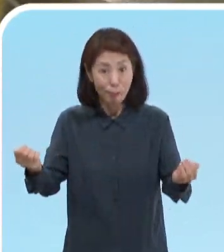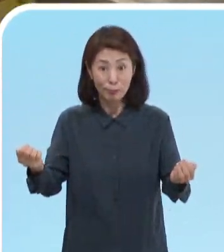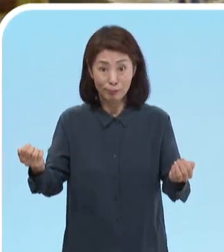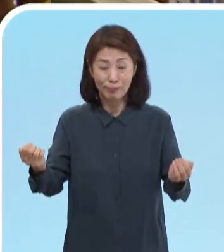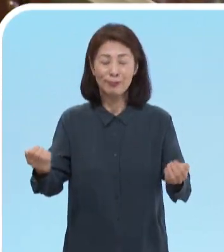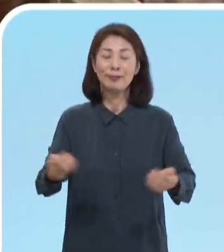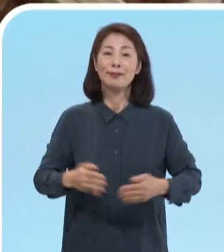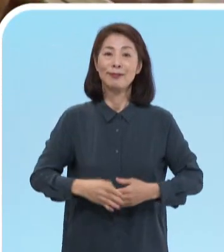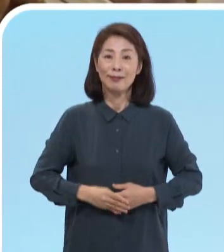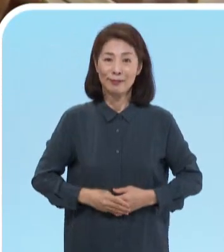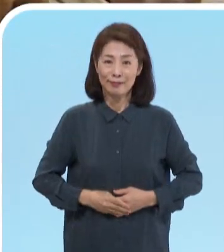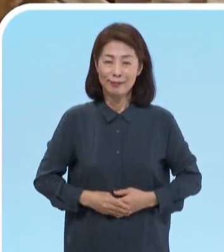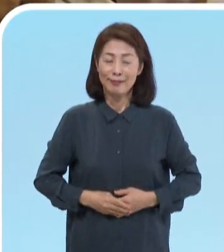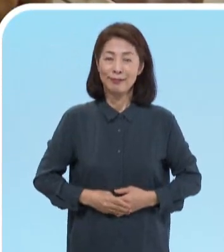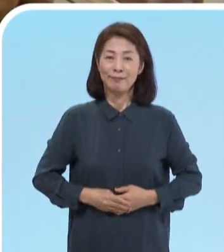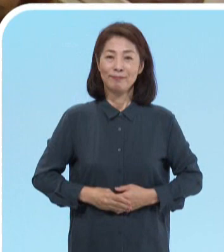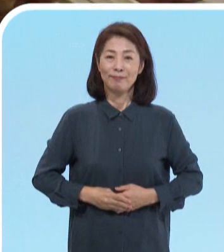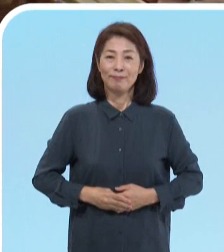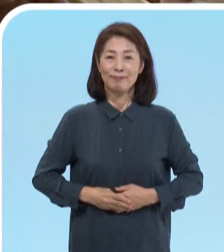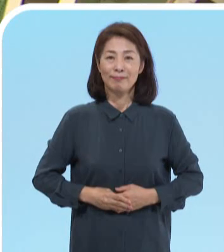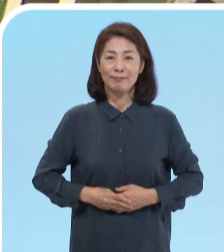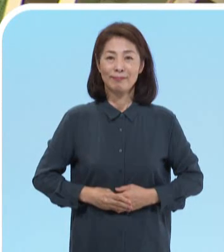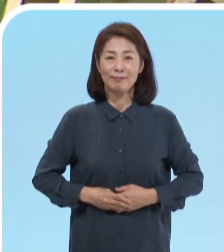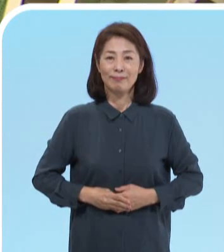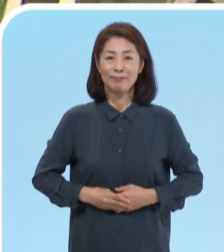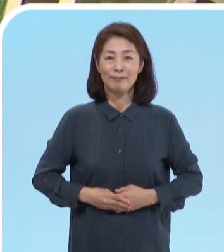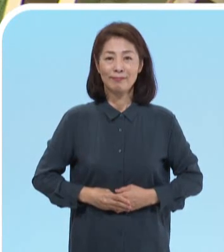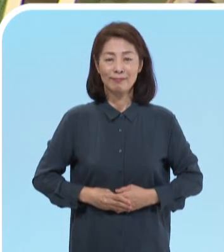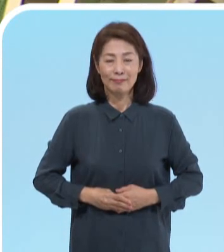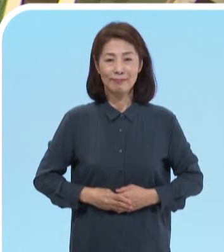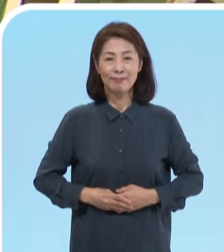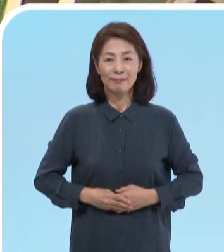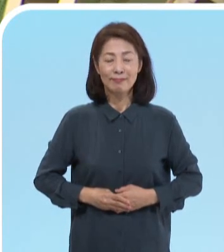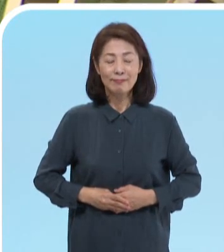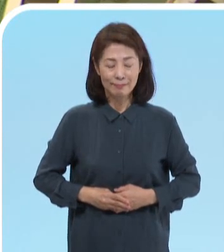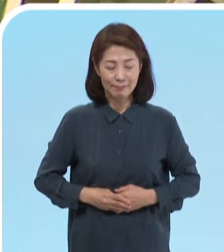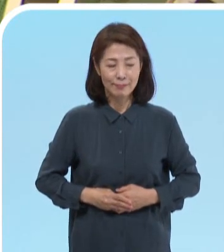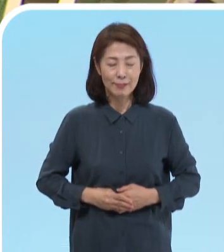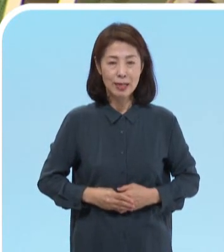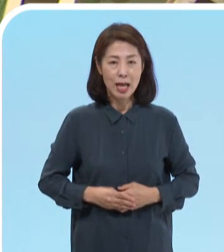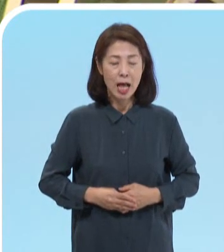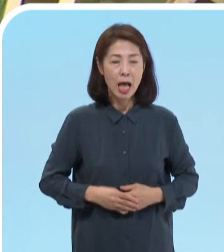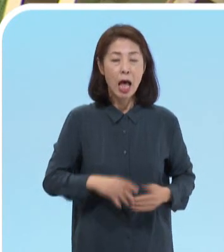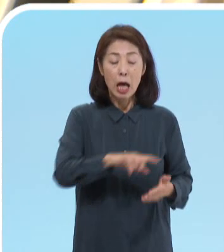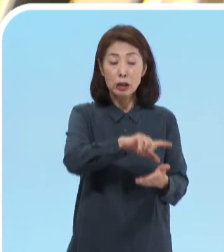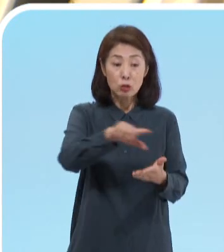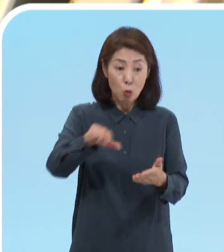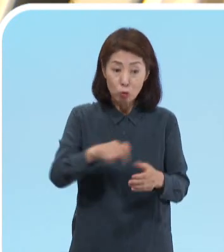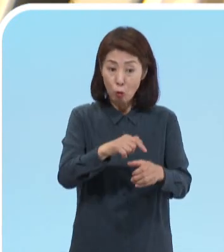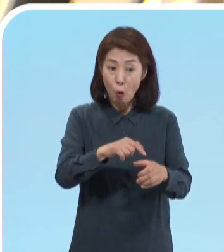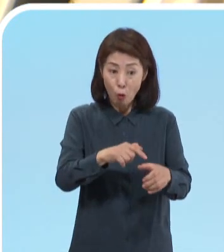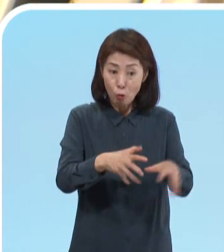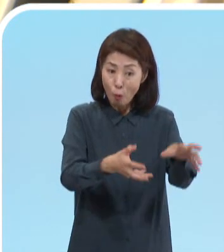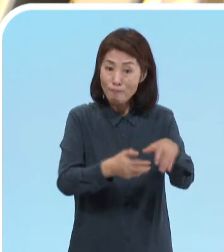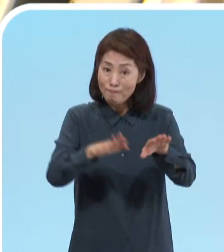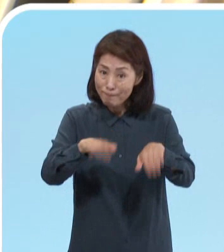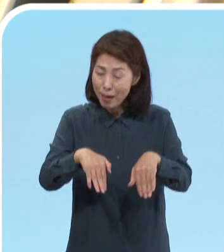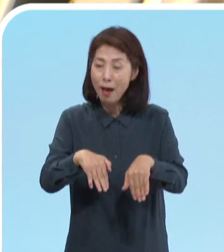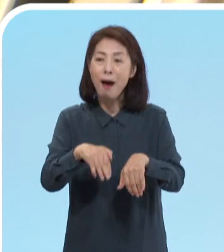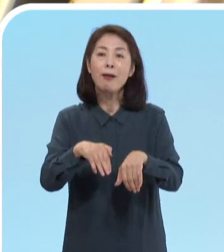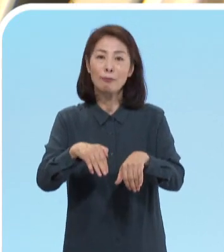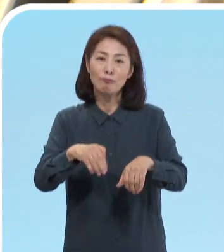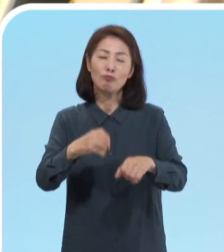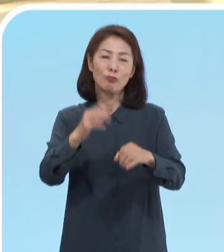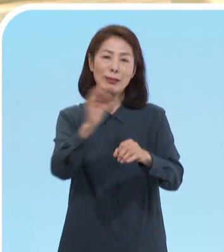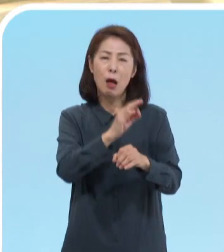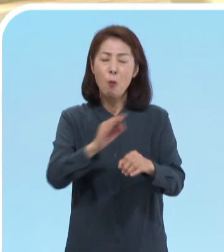これが全部そうなの？たくさんあるんですね。名産品を使った缶詰や調味料まで